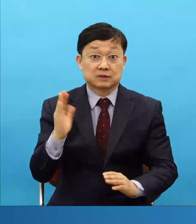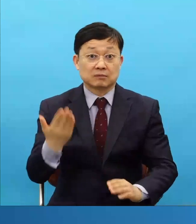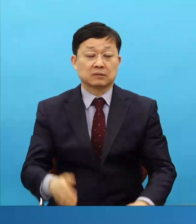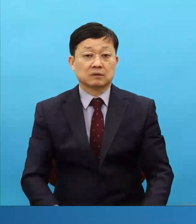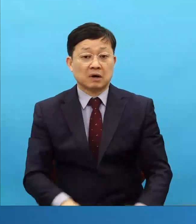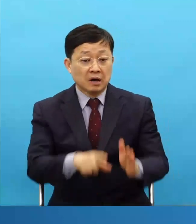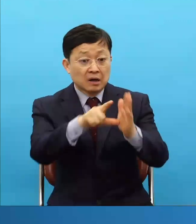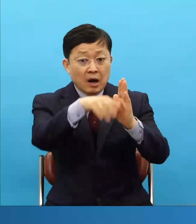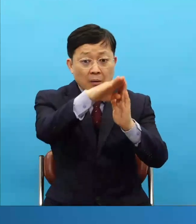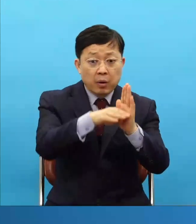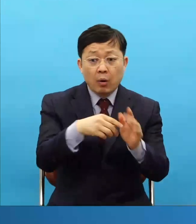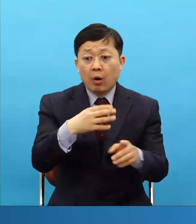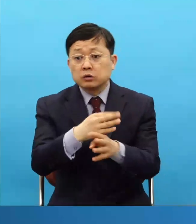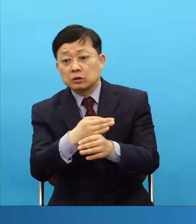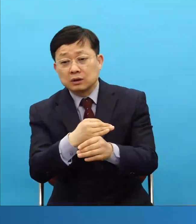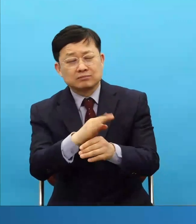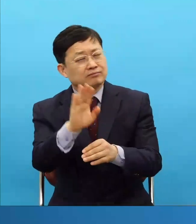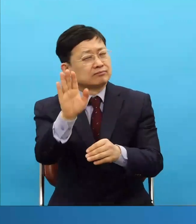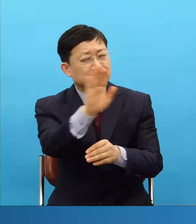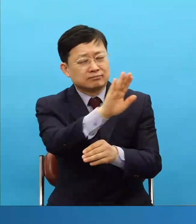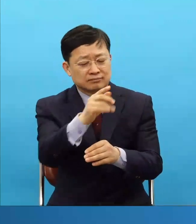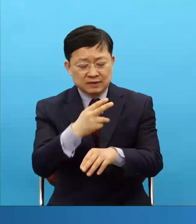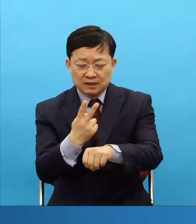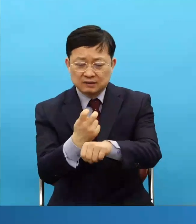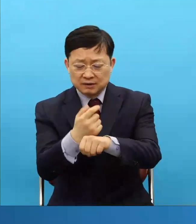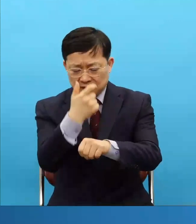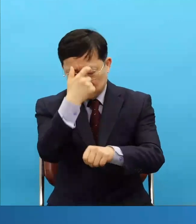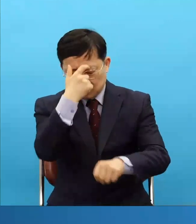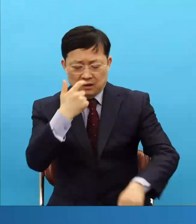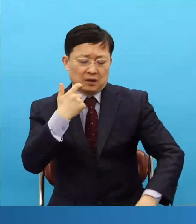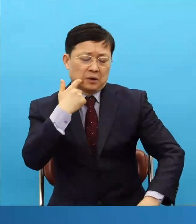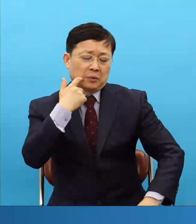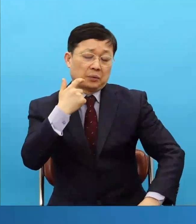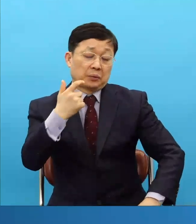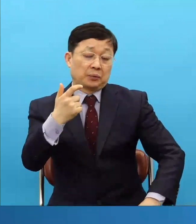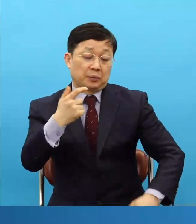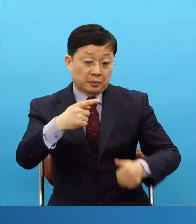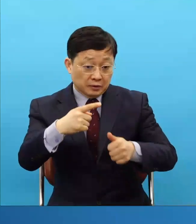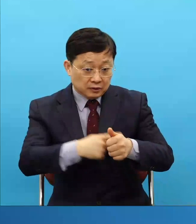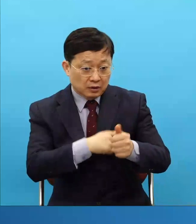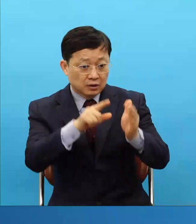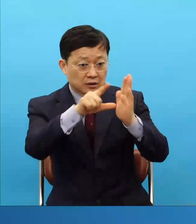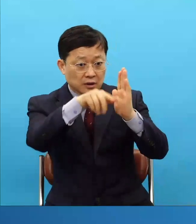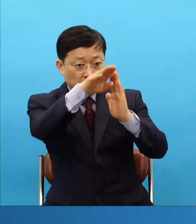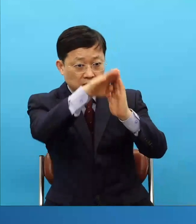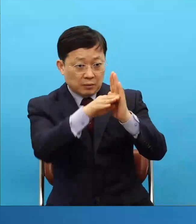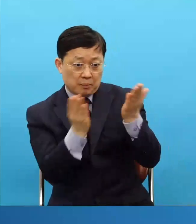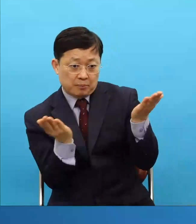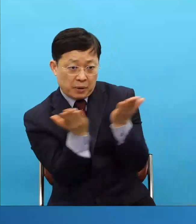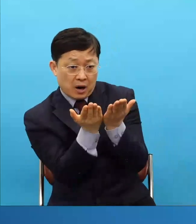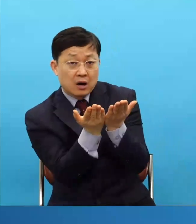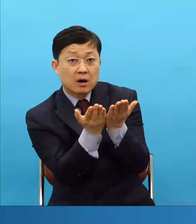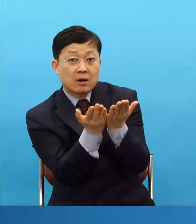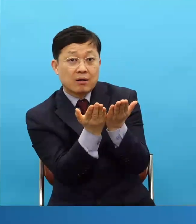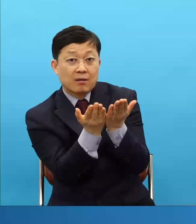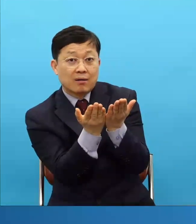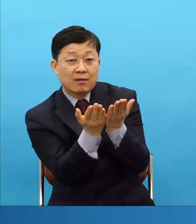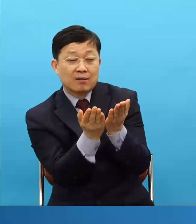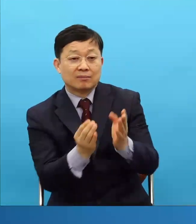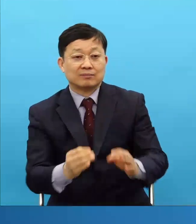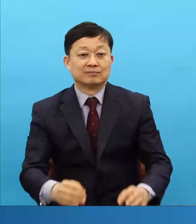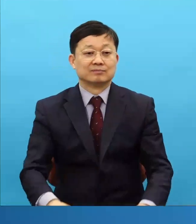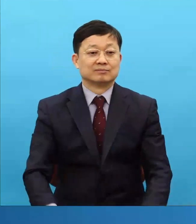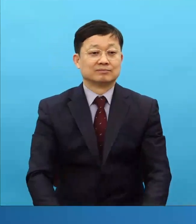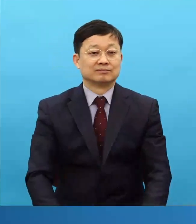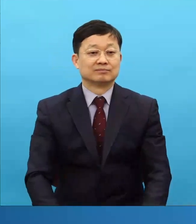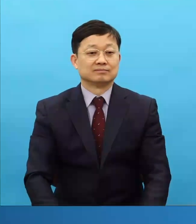시간표도 찾을 필요 없어요. 24 기도 시작하고 있으면 어느 날 요게 시간표입니다. You don't need to designate a time to do this. You're doing 24-hour prayer, then one time the time